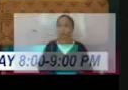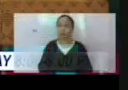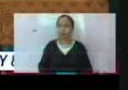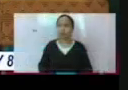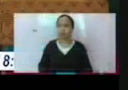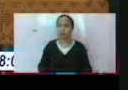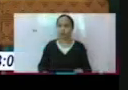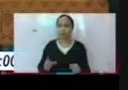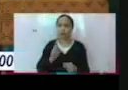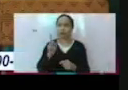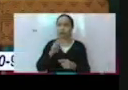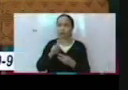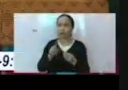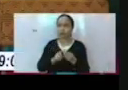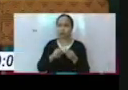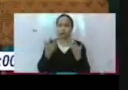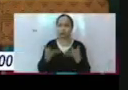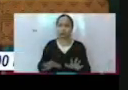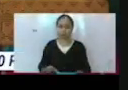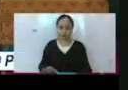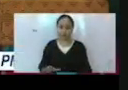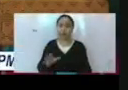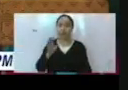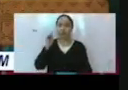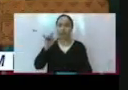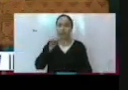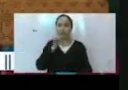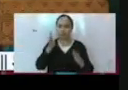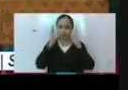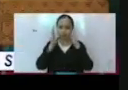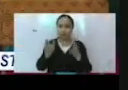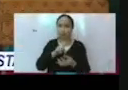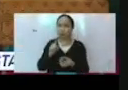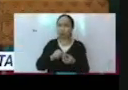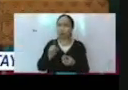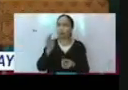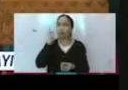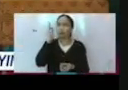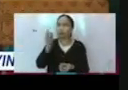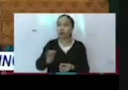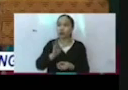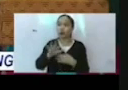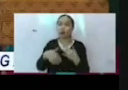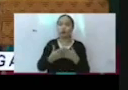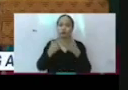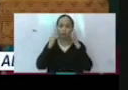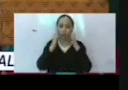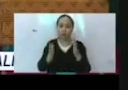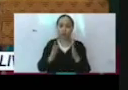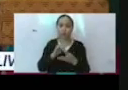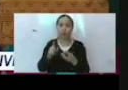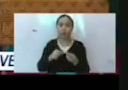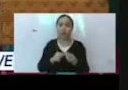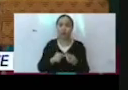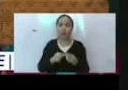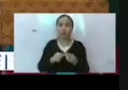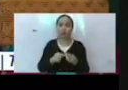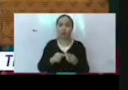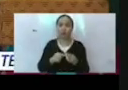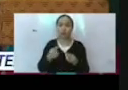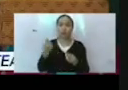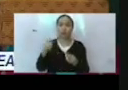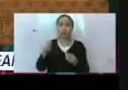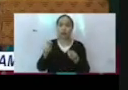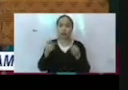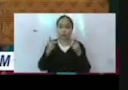what's after. Amen. Hindi kayo nakatuon sa patutunguhan. Nakatuon kayo ng pansin sa pangkasalukuyan.